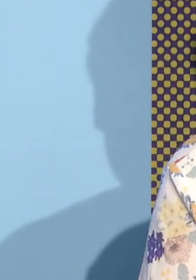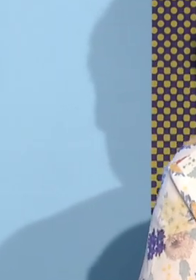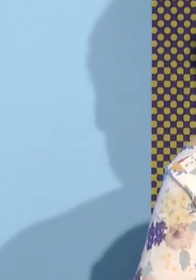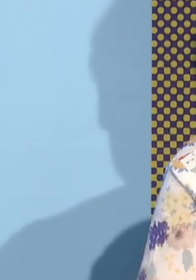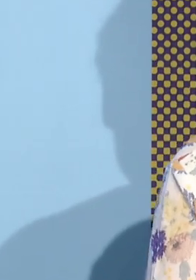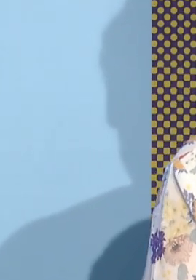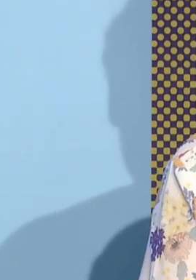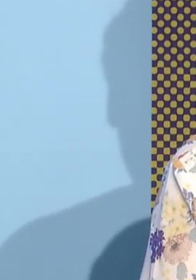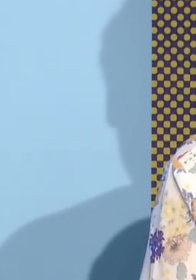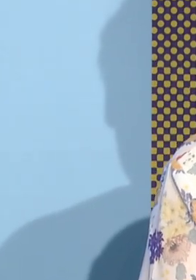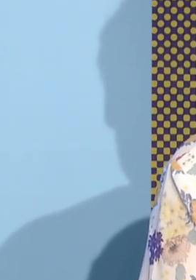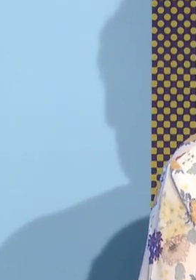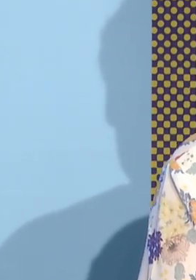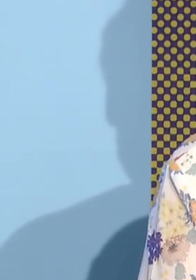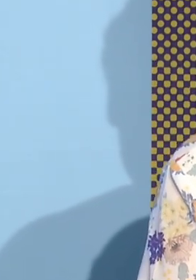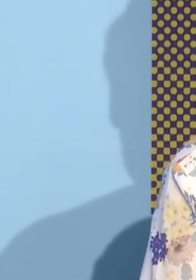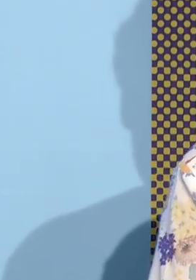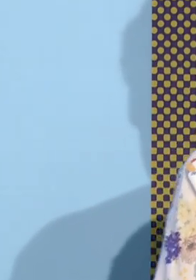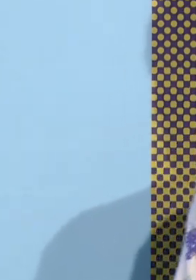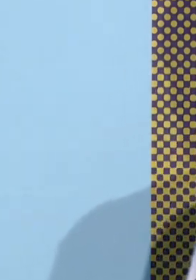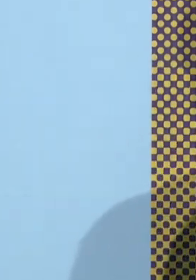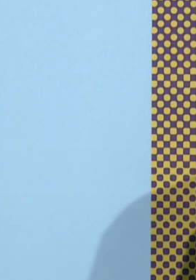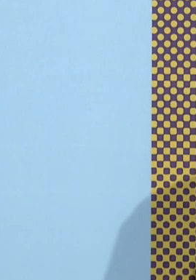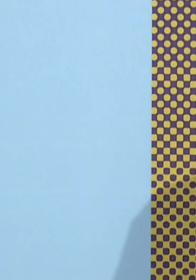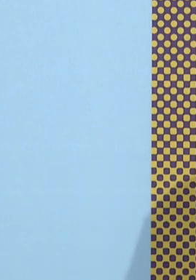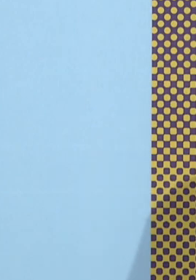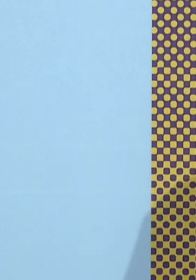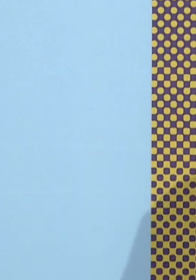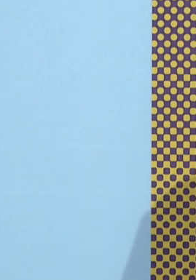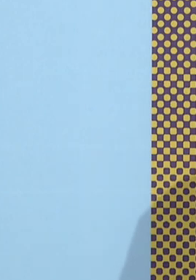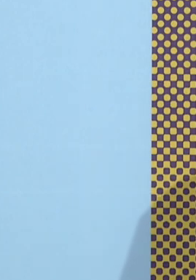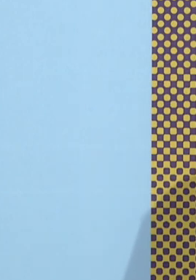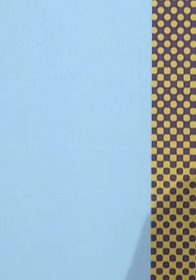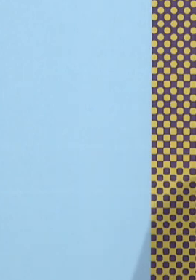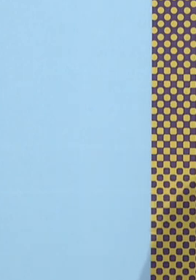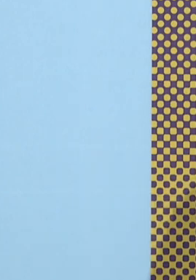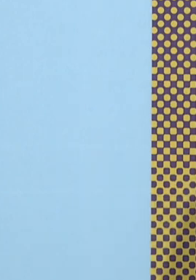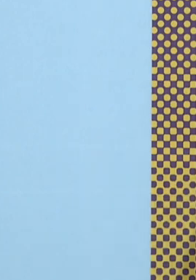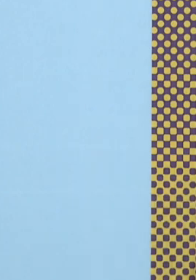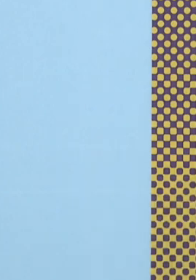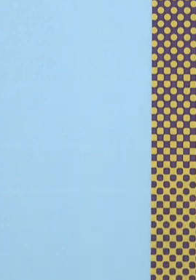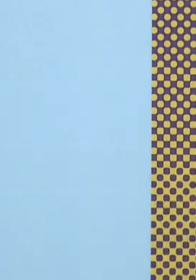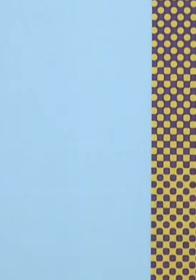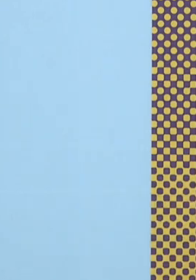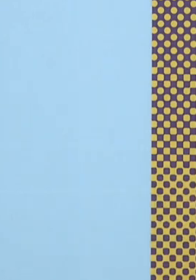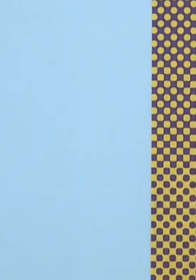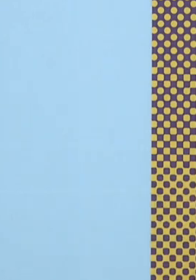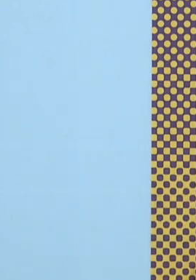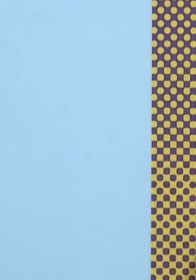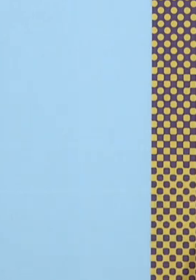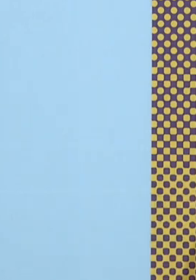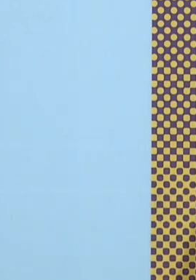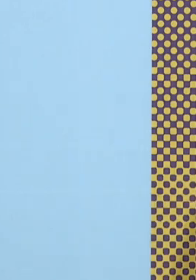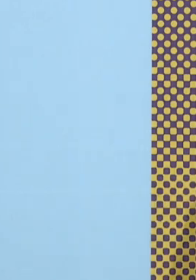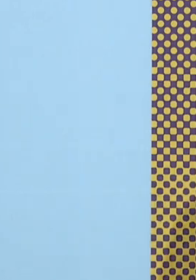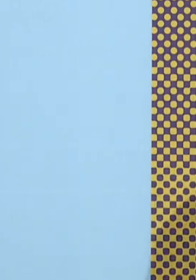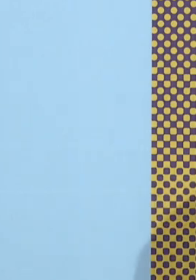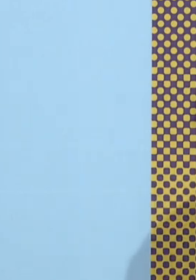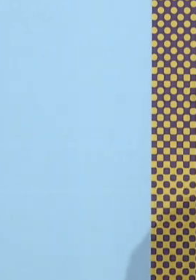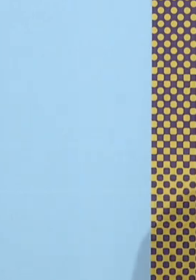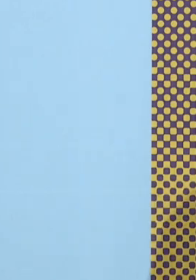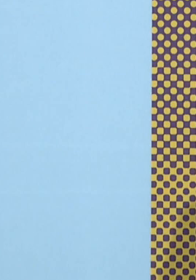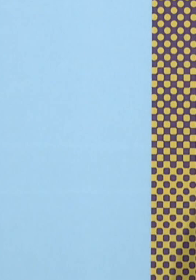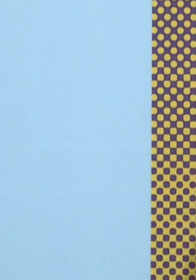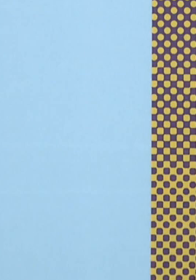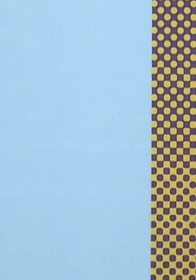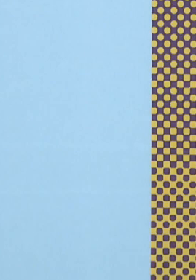ju hela tiden om i täta kontakter, som jag varit inne på tidigare, med polisen. Alltså när de gör husrannsakan